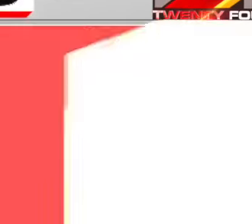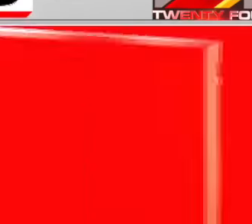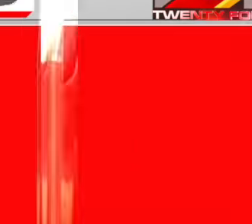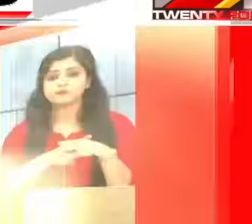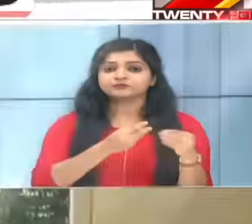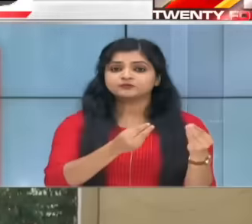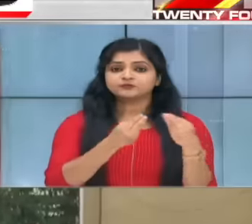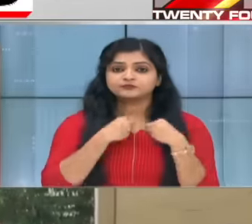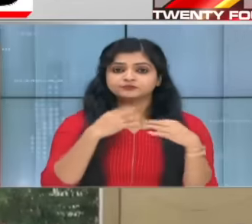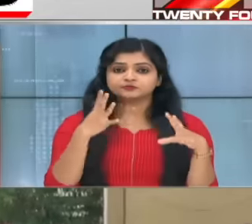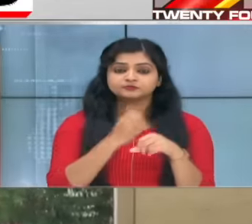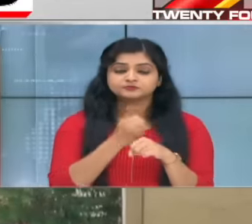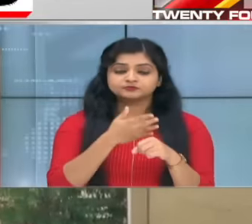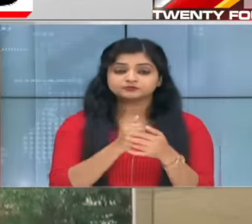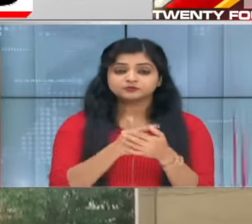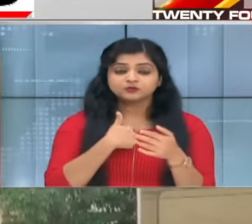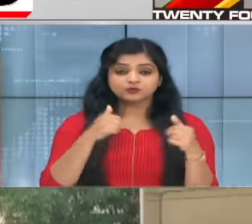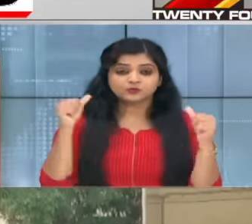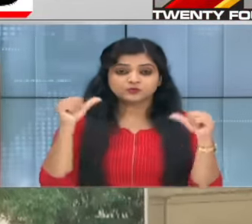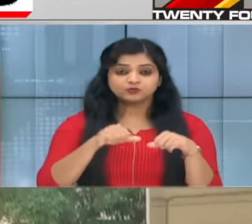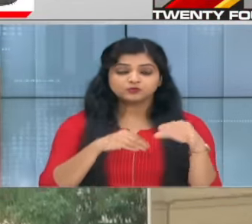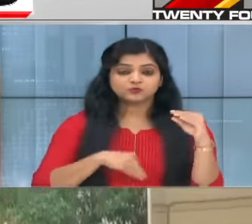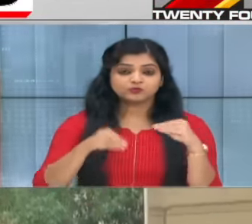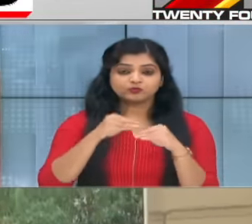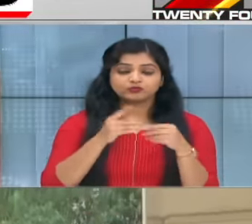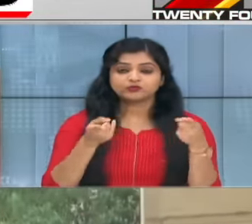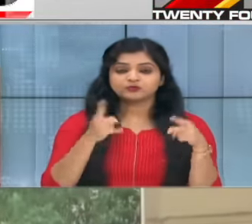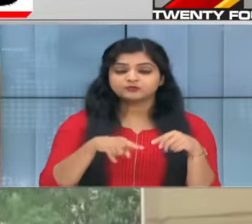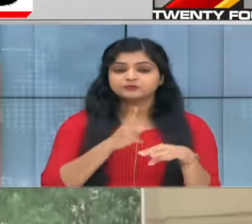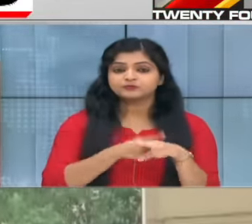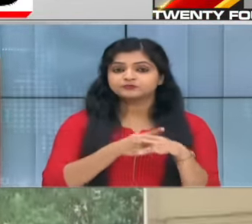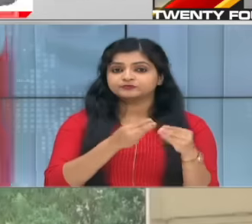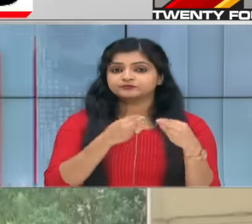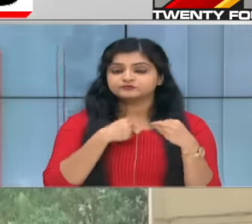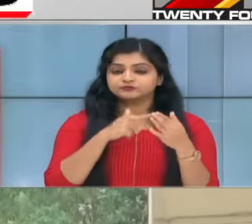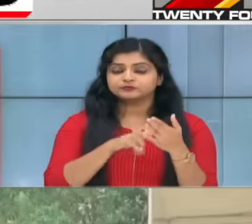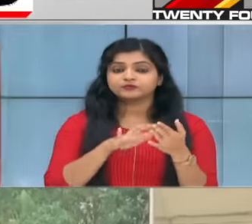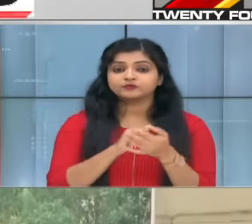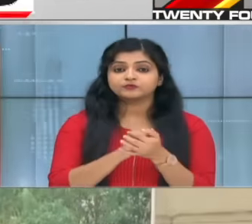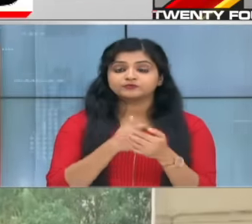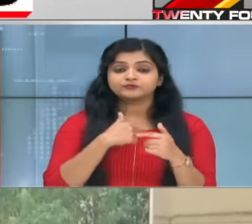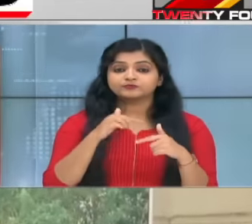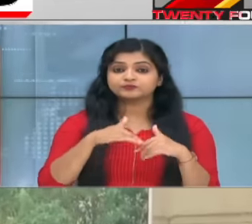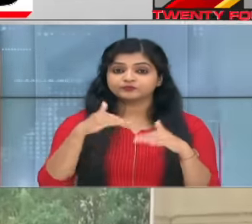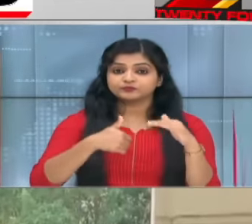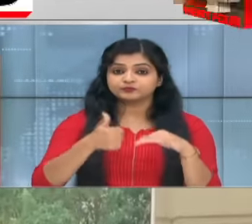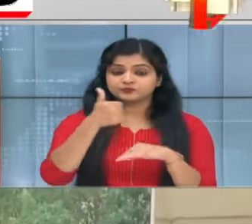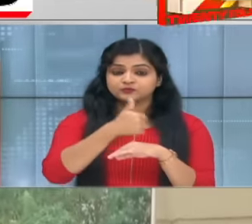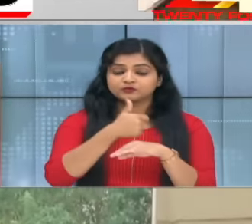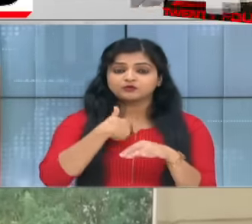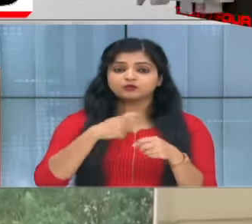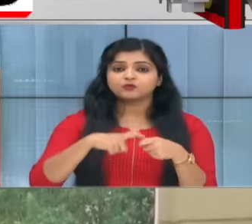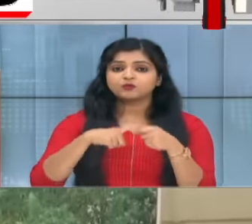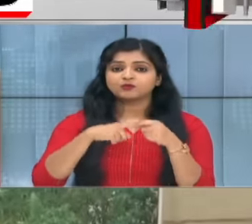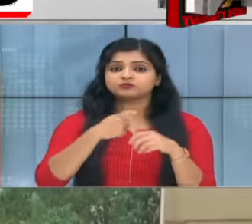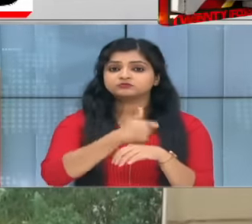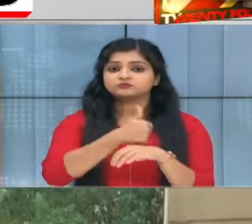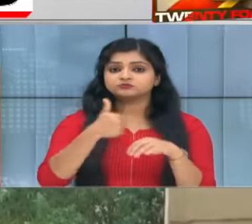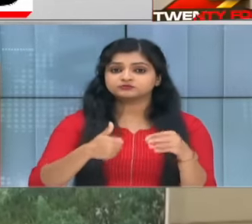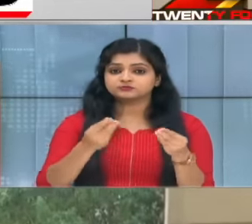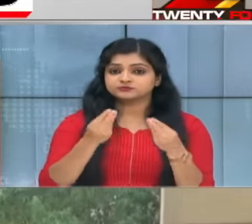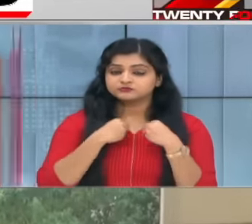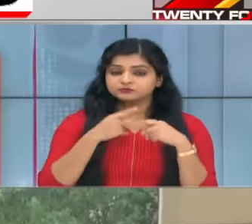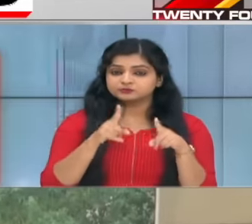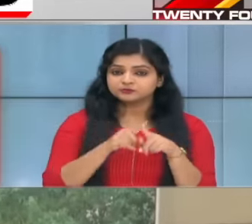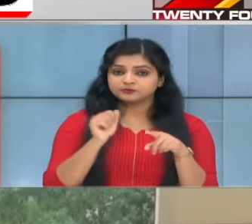തനിക്ക് വലിയ നഷ്ടം ഇതുകൊണ്ട് ഉണ്ടായി, ഈ ശിക്ഷാവിധി കൊണ്ട് ഉണ്ടായി, ജനപ്രതിനിധി സ്ഥാനത്ത് നിന്ന് അയോഗ്യനാക്കപ്പെട്ടു തുടങ്ങിയിട്ടുള്ള വാദങ്ങളാണ്